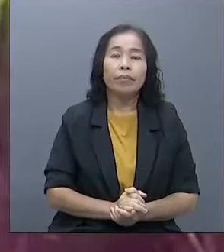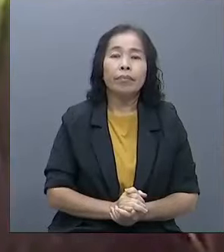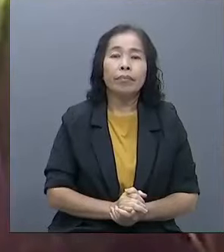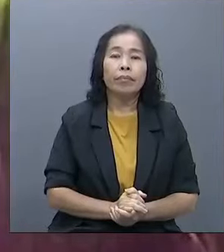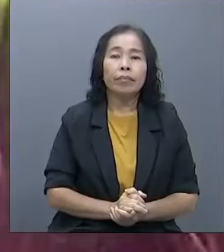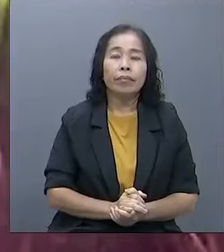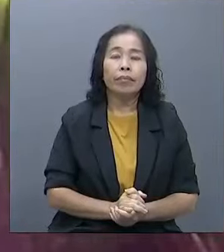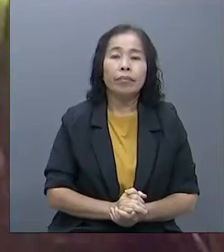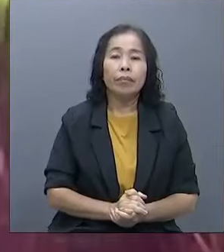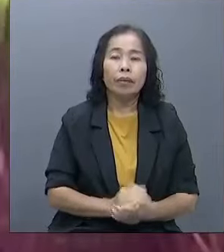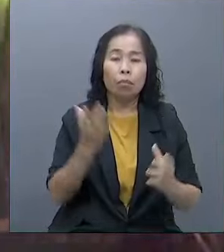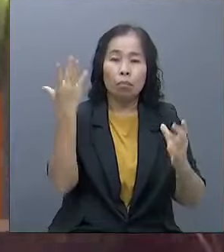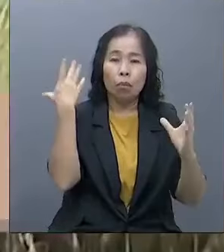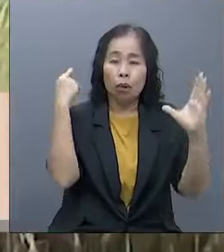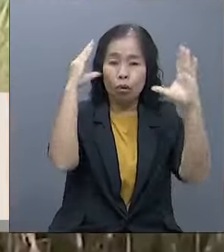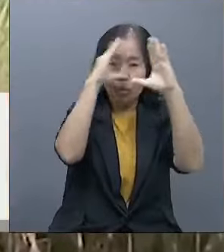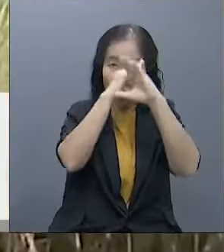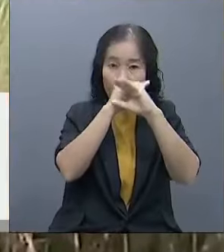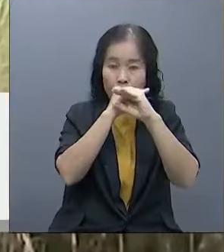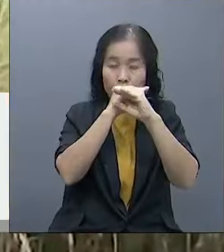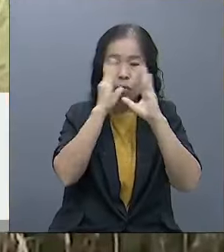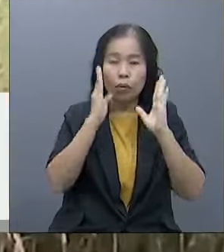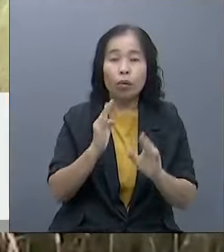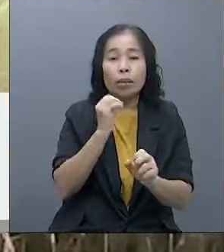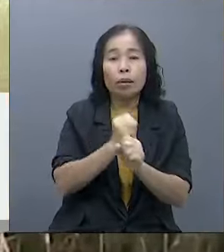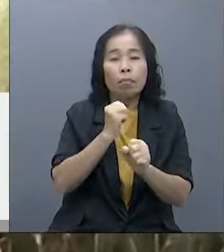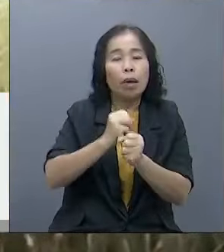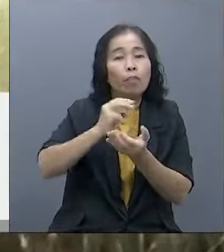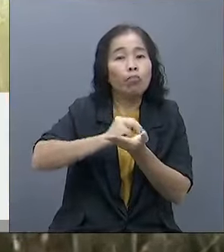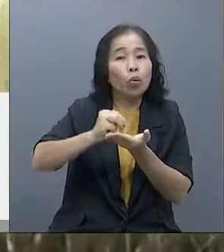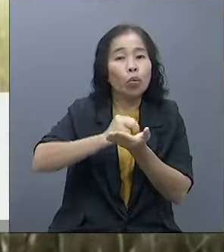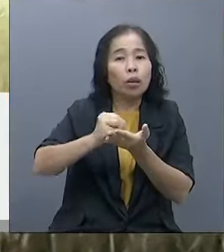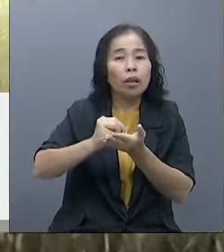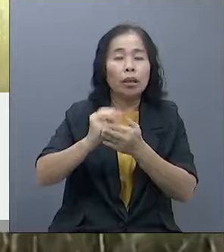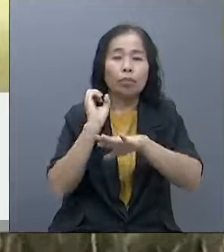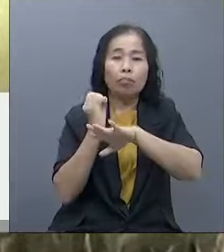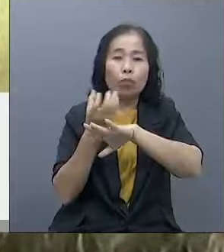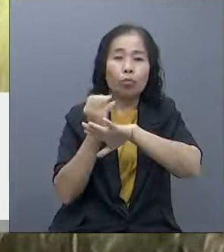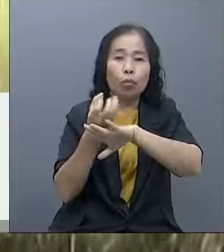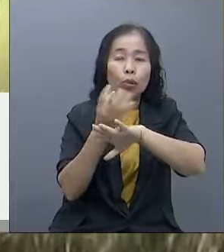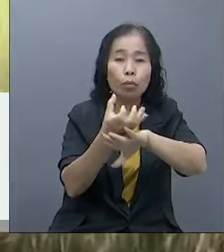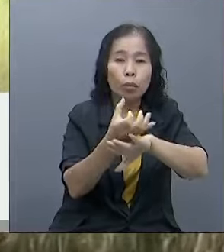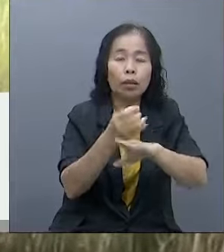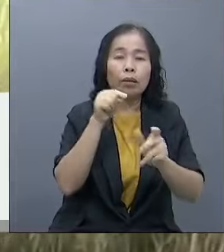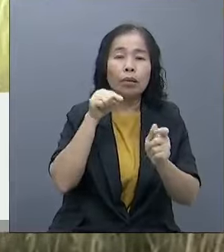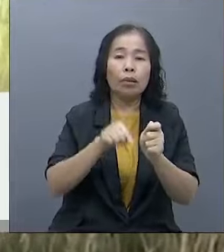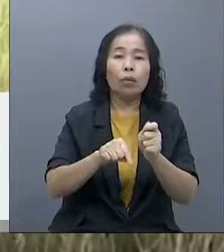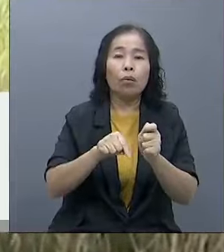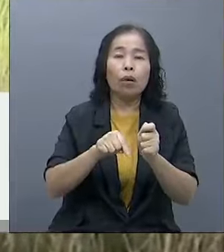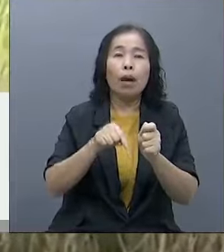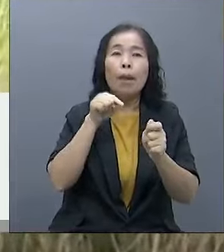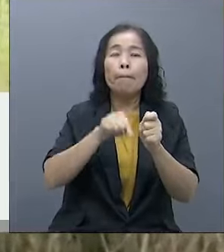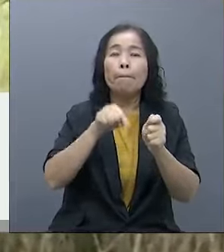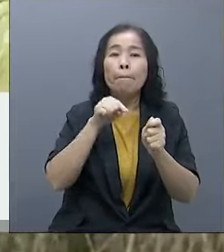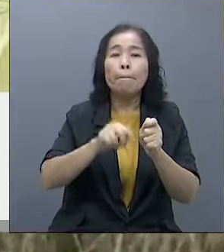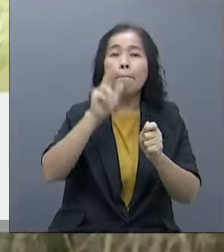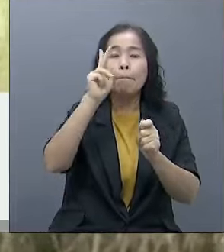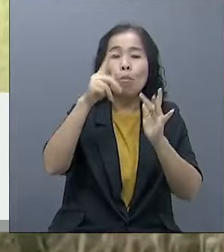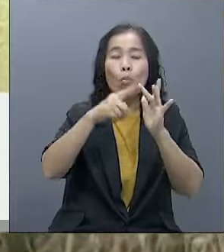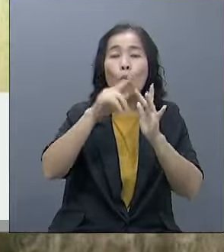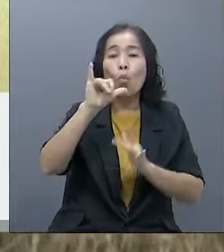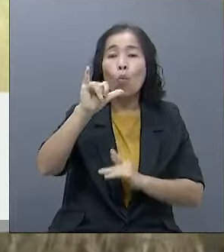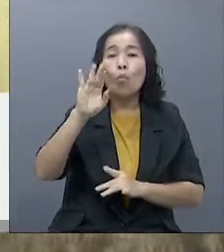เมื่อช่วงดึกที่ผ่านมาเจ้าหน้าที่มูลนิธิกู้ภัยจังหวัดกุยบุรีอำเภอกุยบุรีประจวบคีรีขันธ์